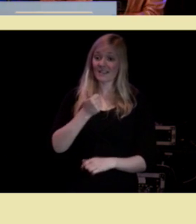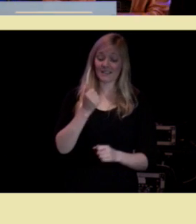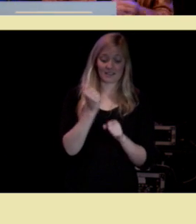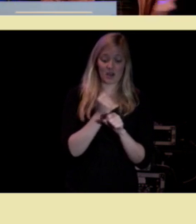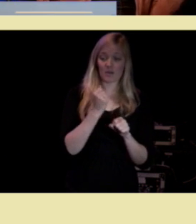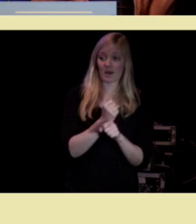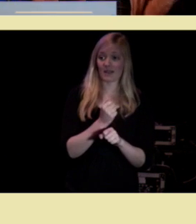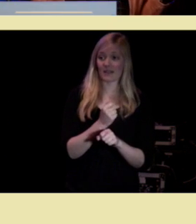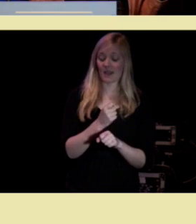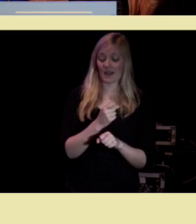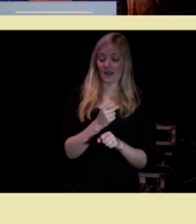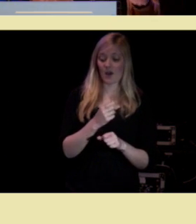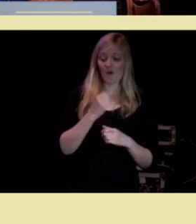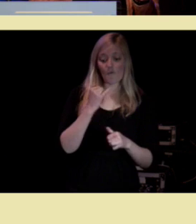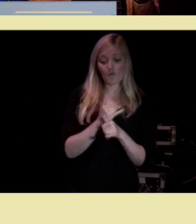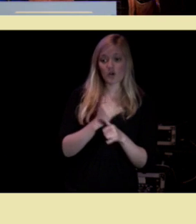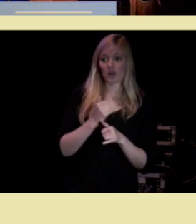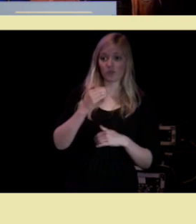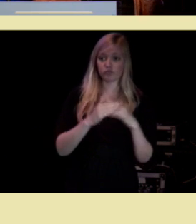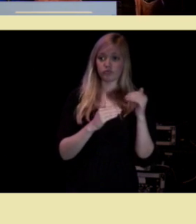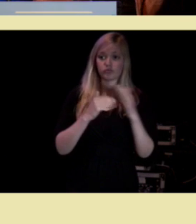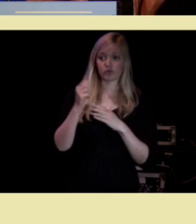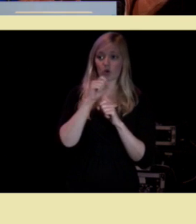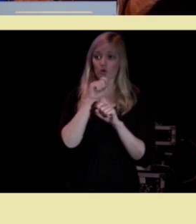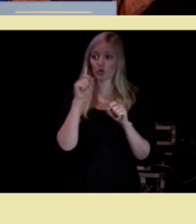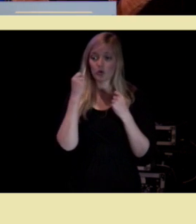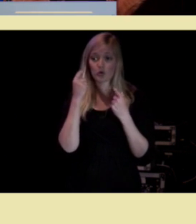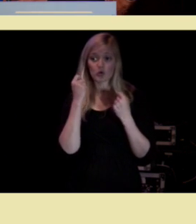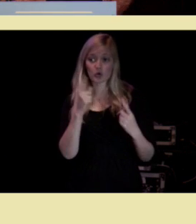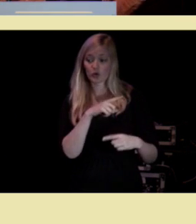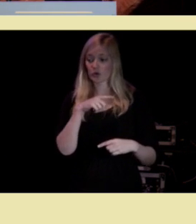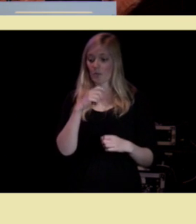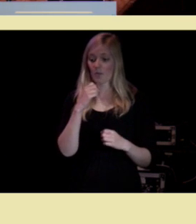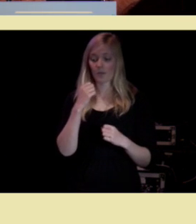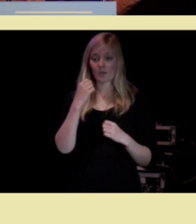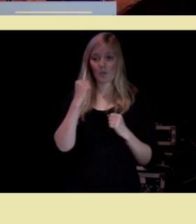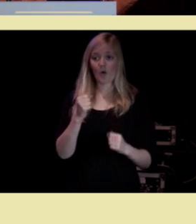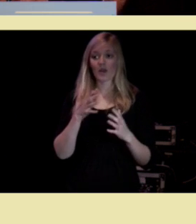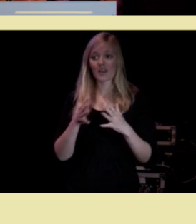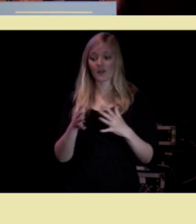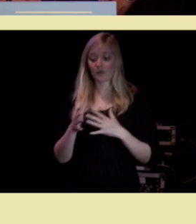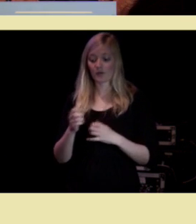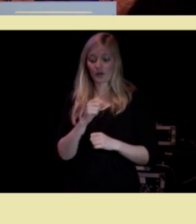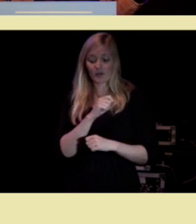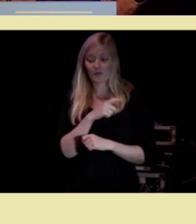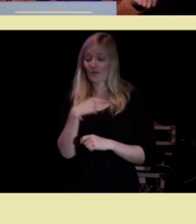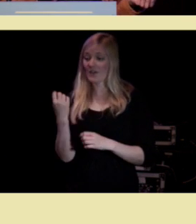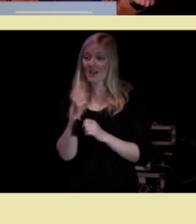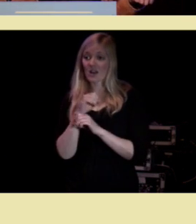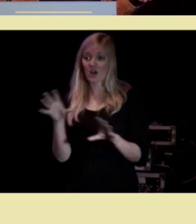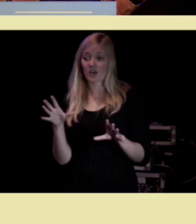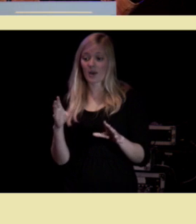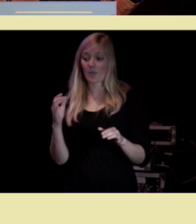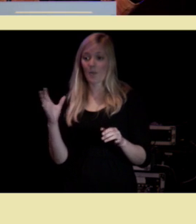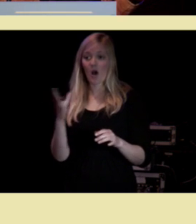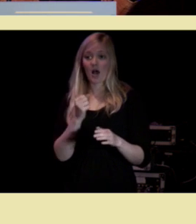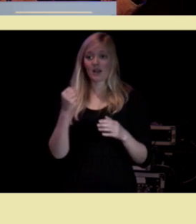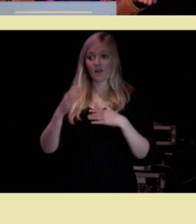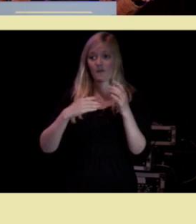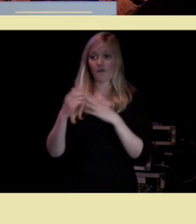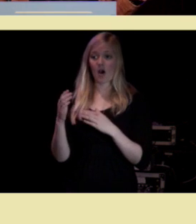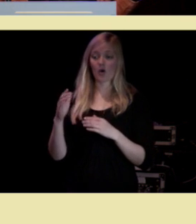arbeidet, hvordan bygge den kulturen som skal til for at vi får det til på tvers av fagområder. Hvordan